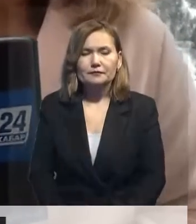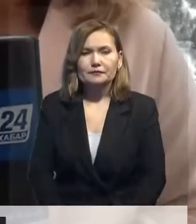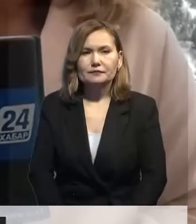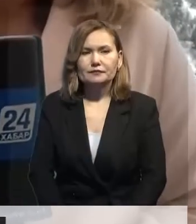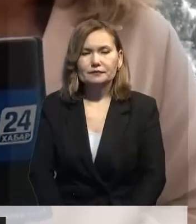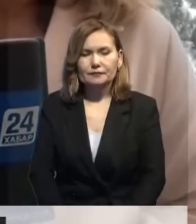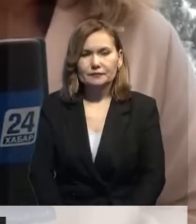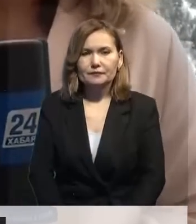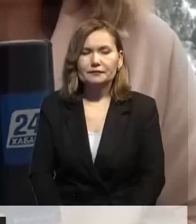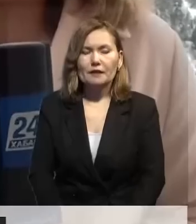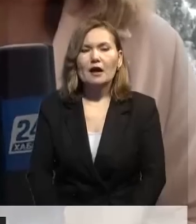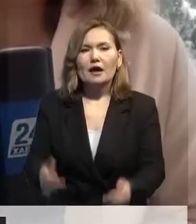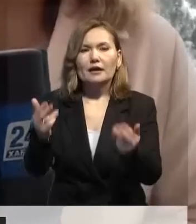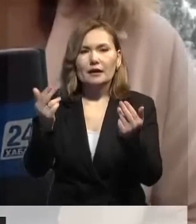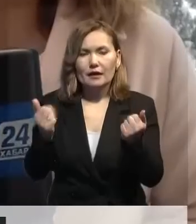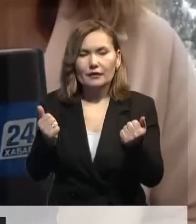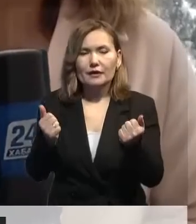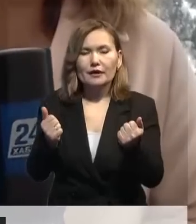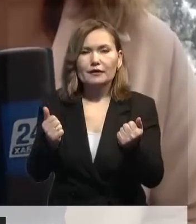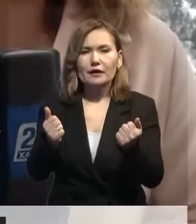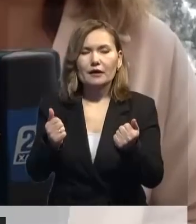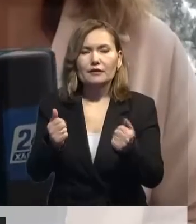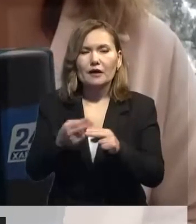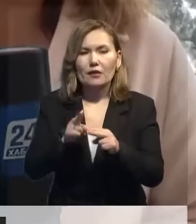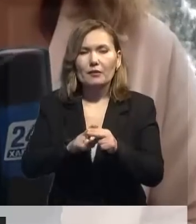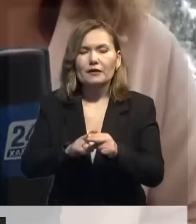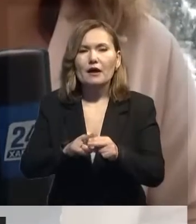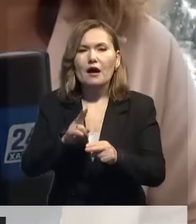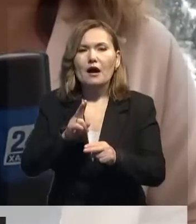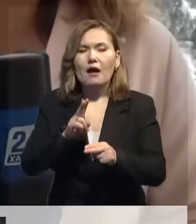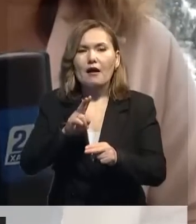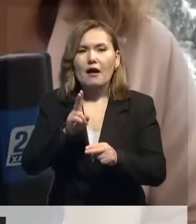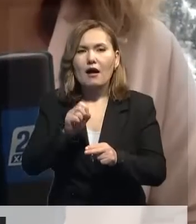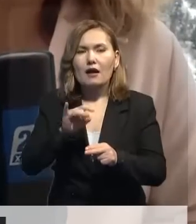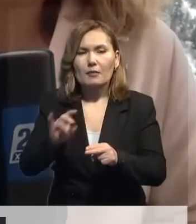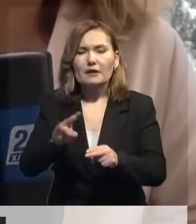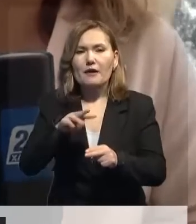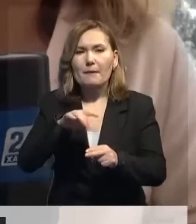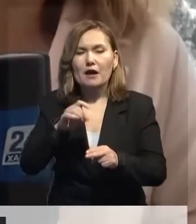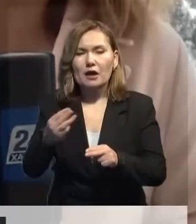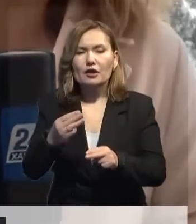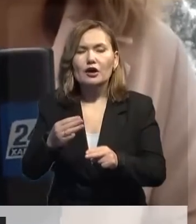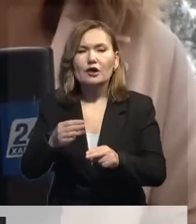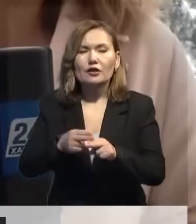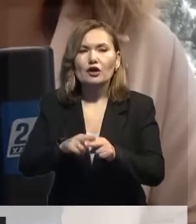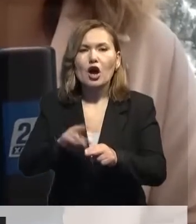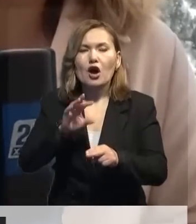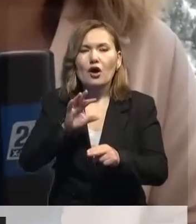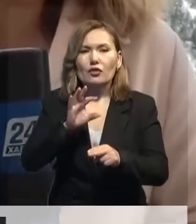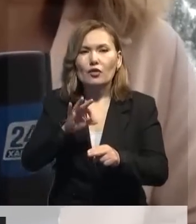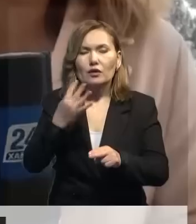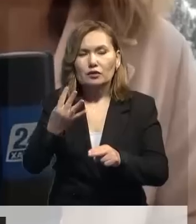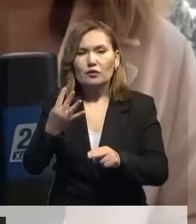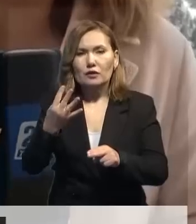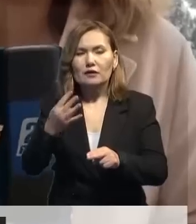Меруерт. Я, Қасымхан, Қахраманмараштың Пазаржық ауданында сағат 04:17-де болған 7.7